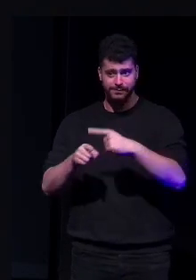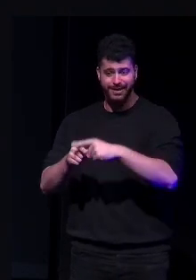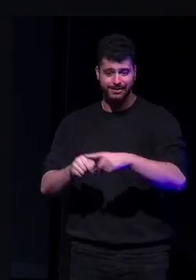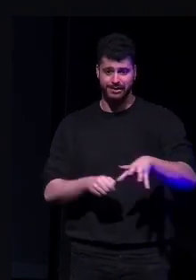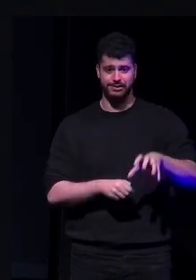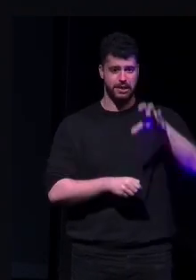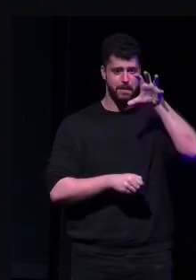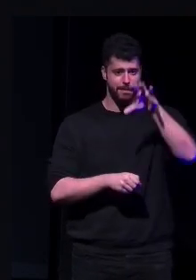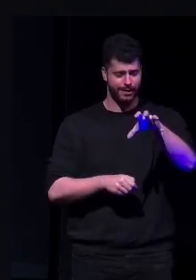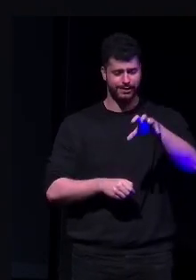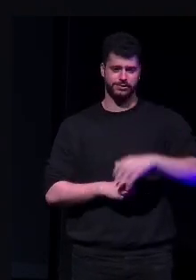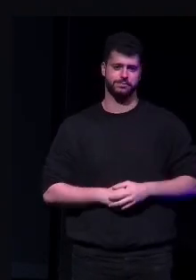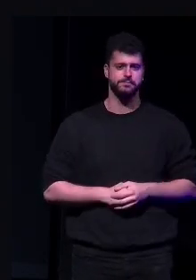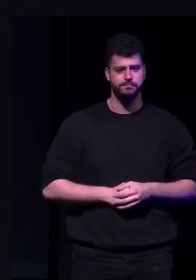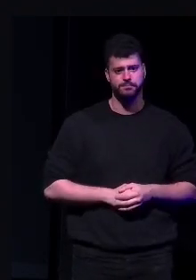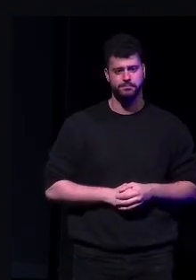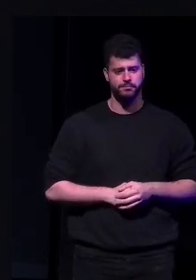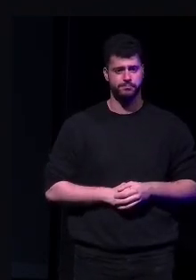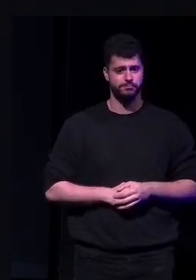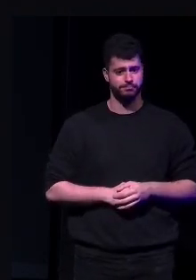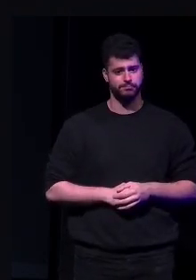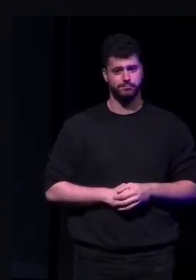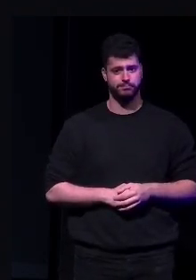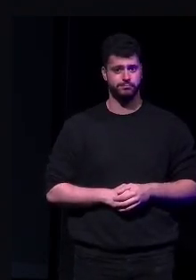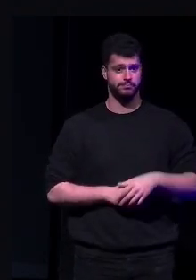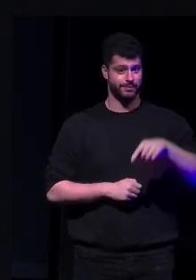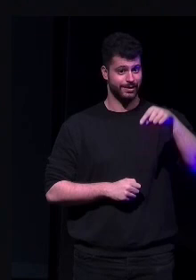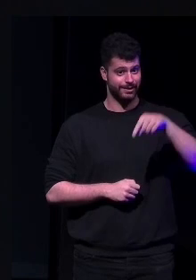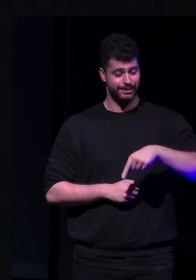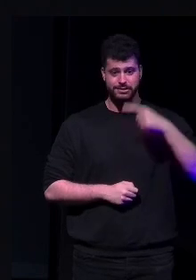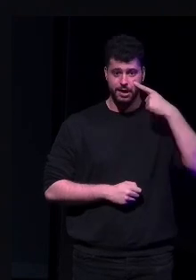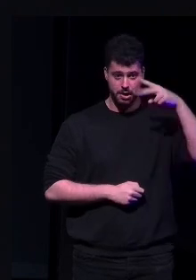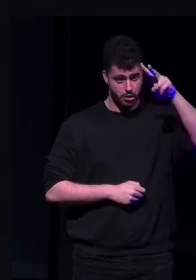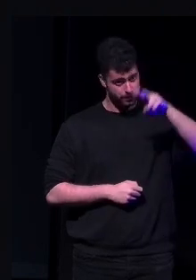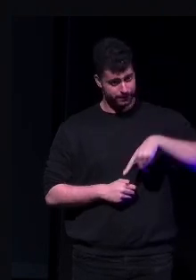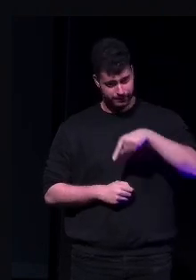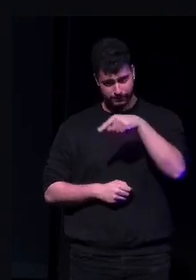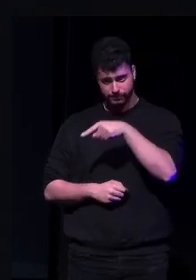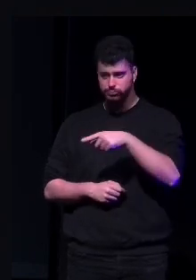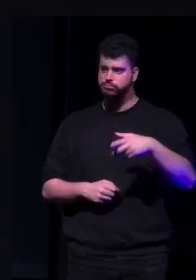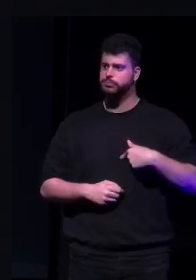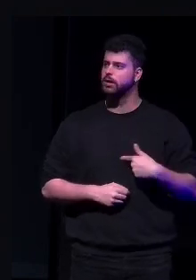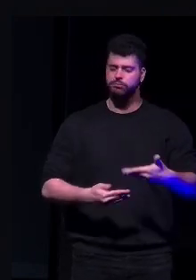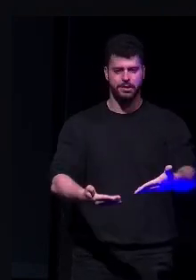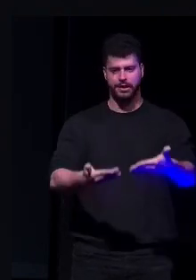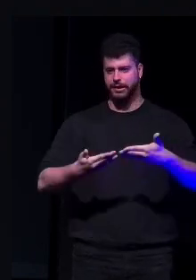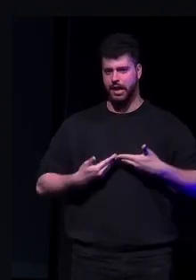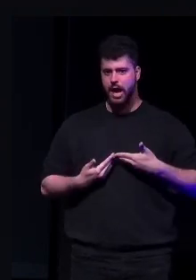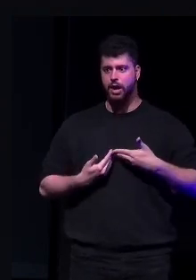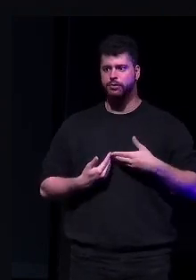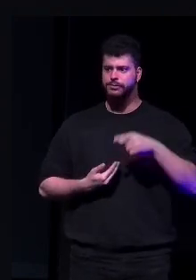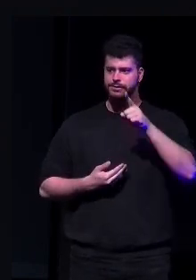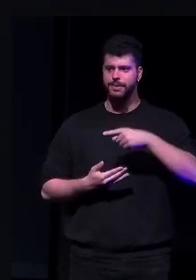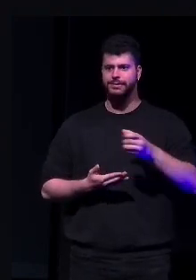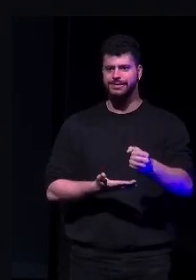país. Avui aquest reconeixement que em fa el Patronat de Turisme i la Diputació de Girona és un regal i un testimoni